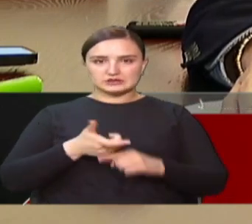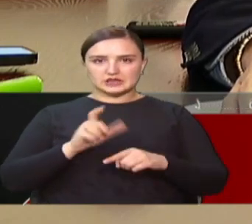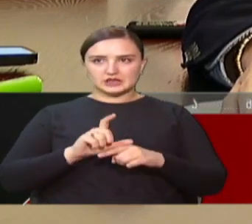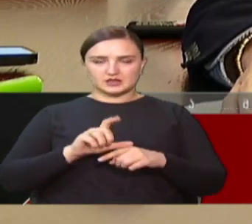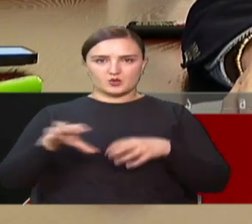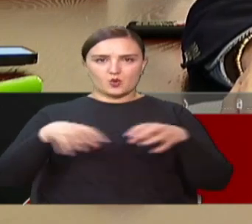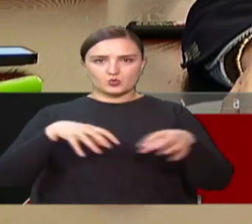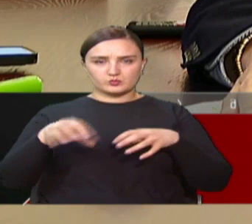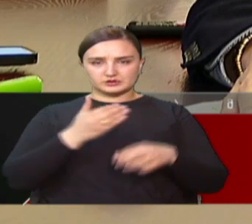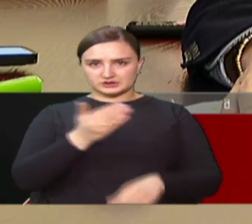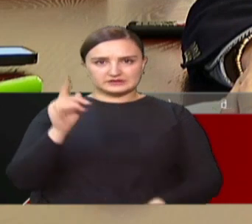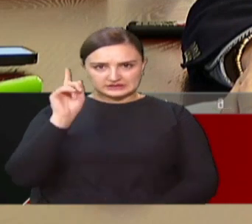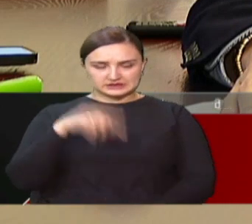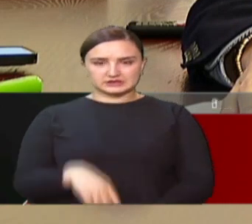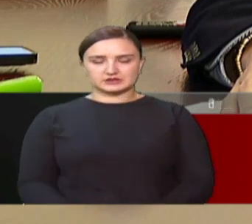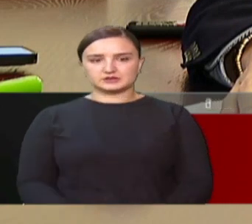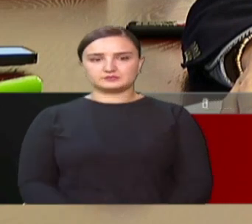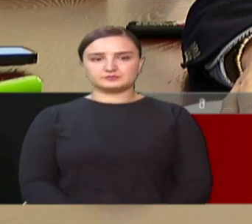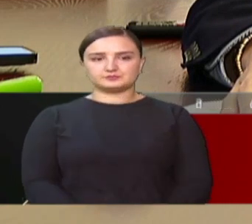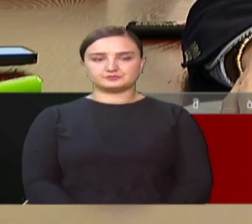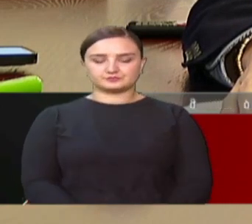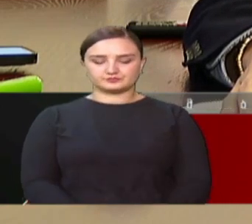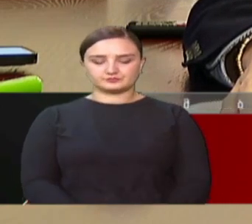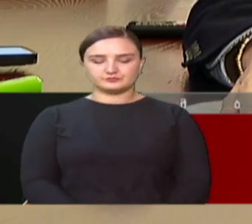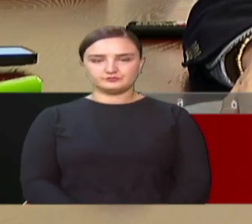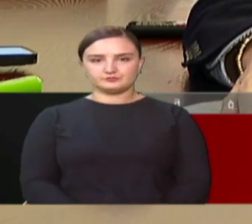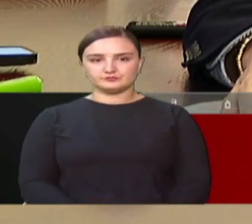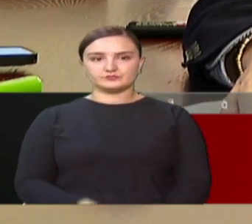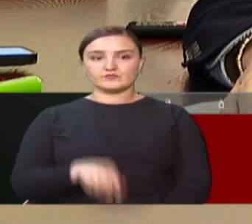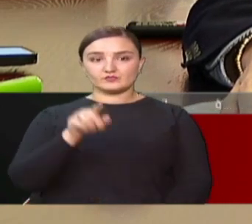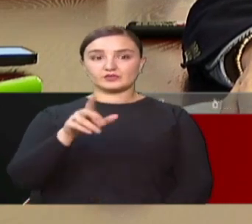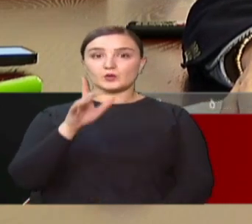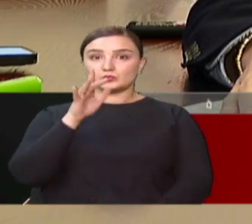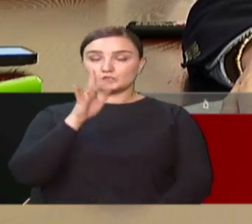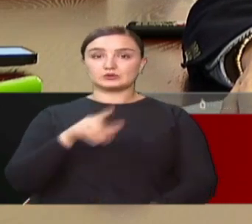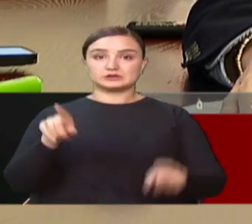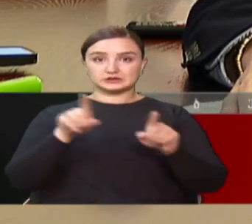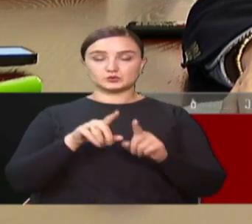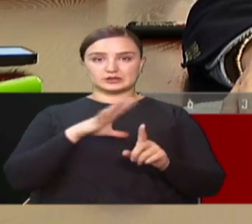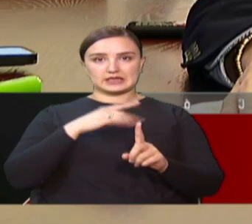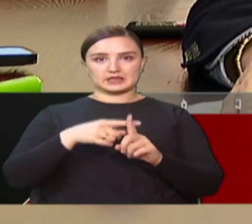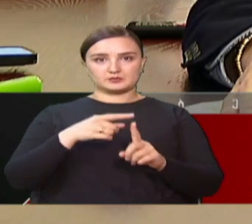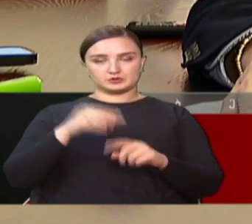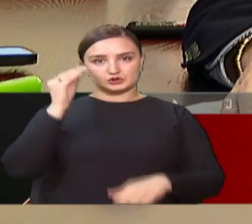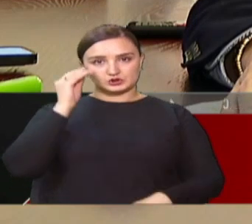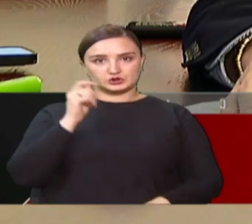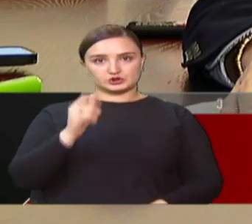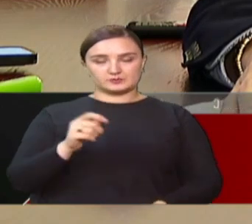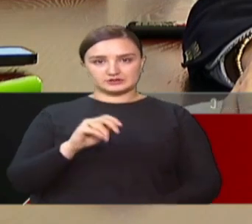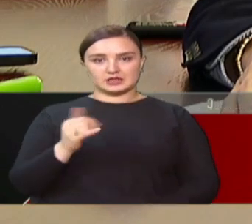კორუფცია, ხო, ჩვენ ეს ვიცით, ხო, ეს გარემოება არსებობდა, მაშინაც კი დადებითი ქონდა შეფასება, რა თქმა უნდა,